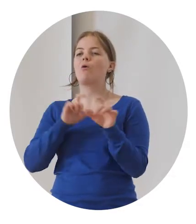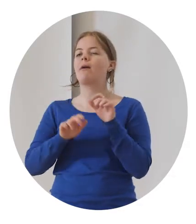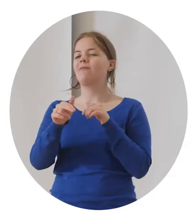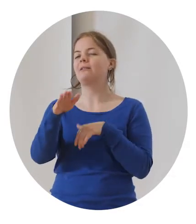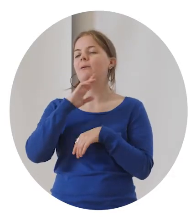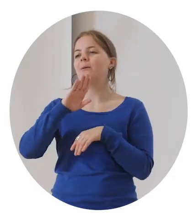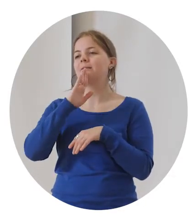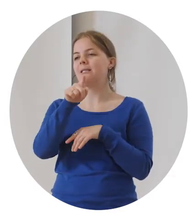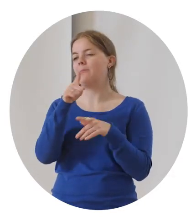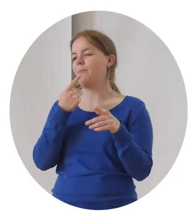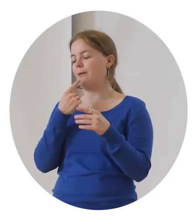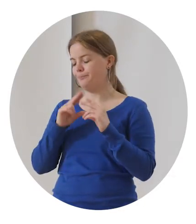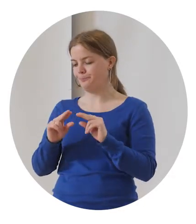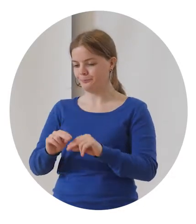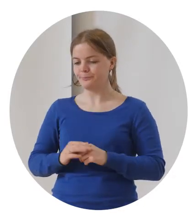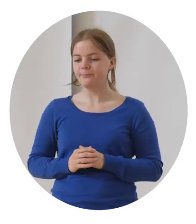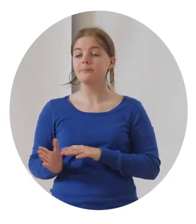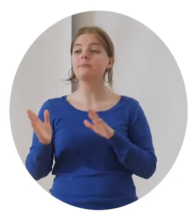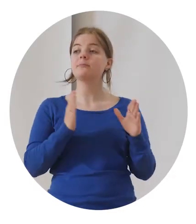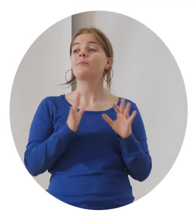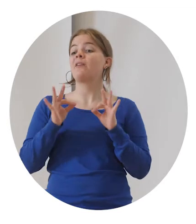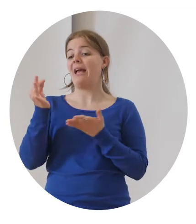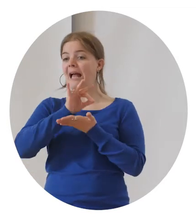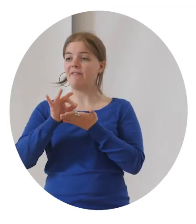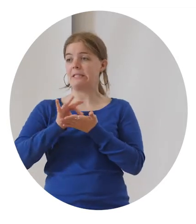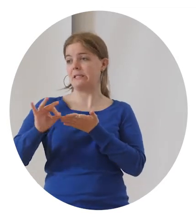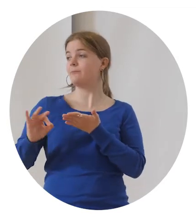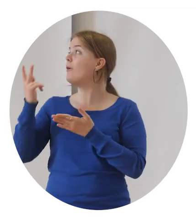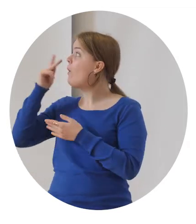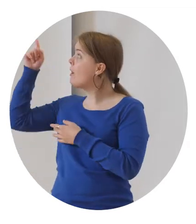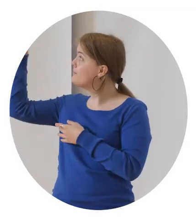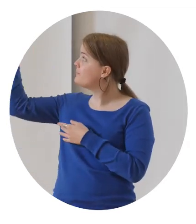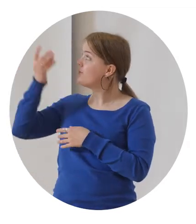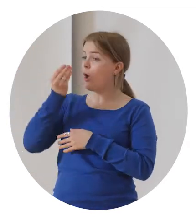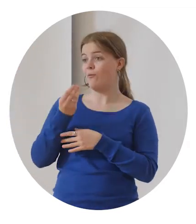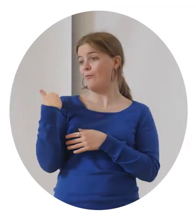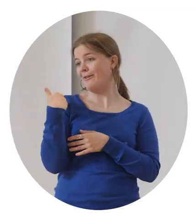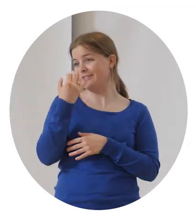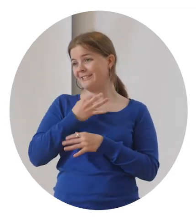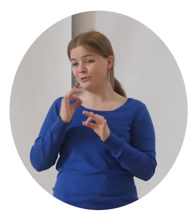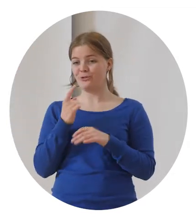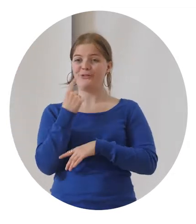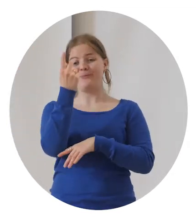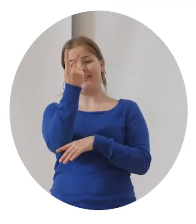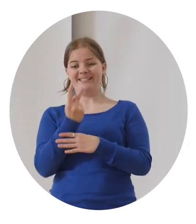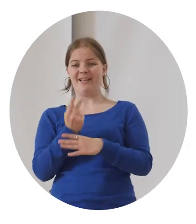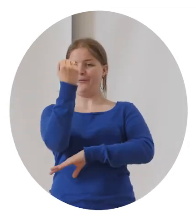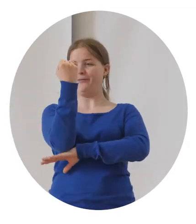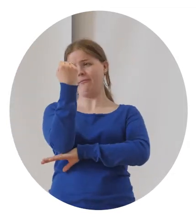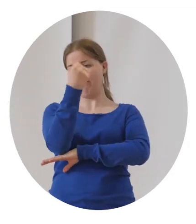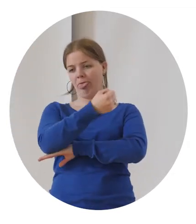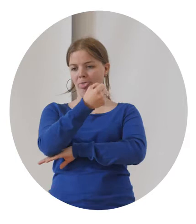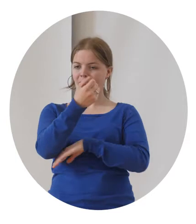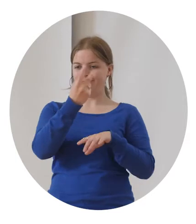Donc au niveau du graphisme, alors là on le voit, c'est un enfant qui s'est représenté penché, comme tu l'as dit tout à l'heure